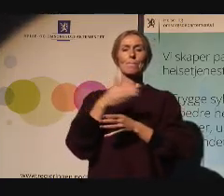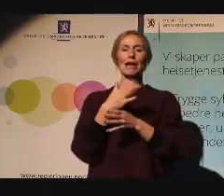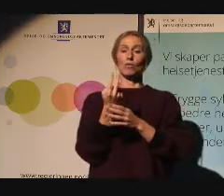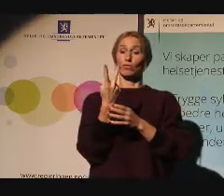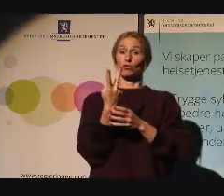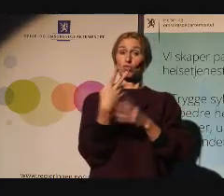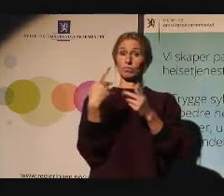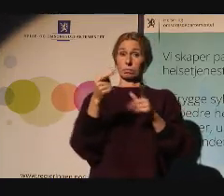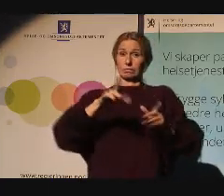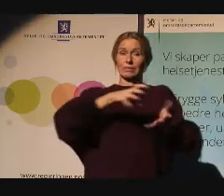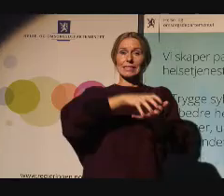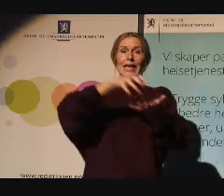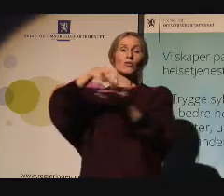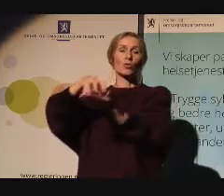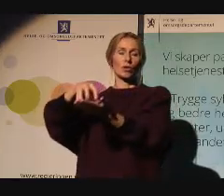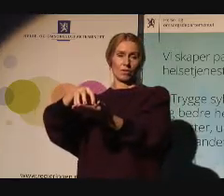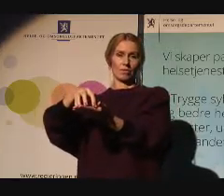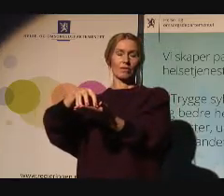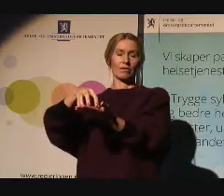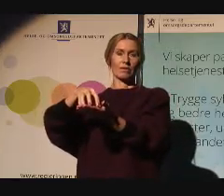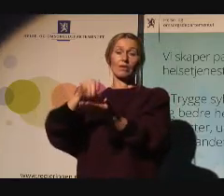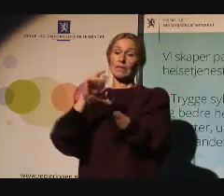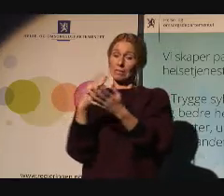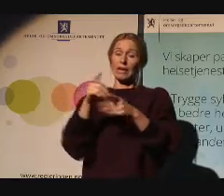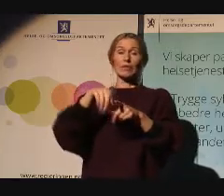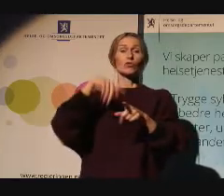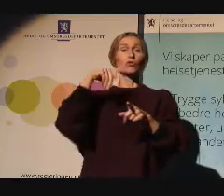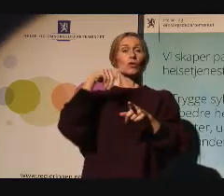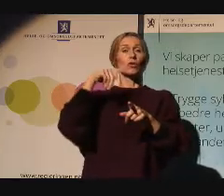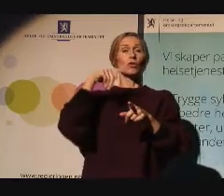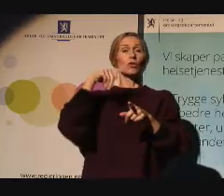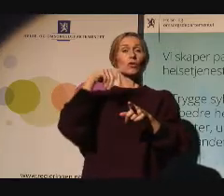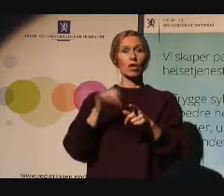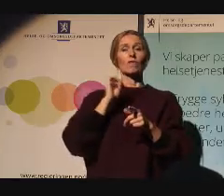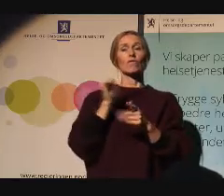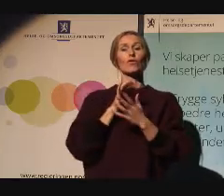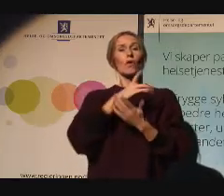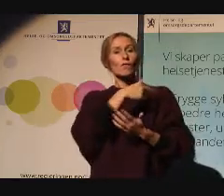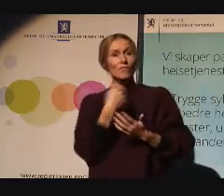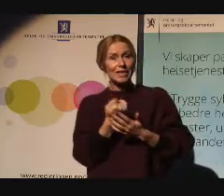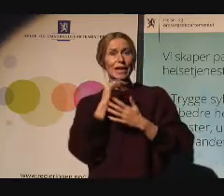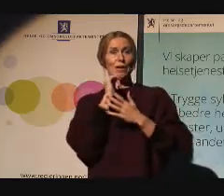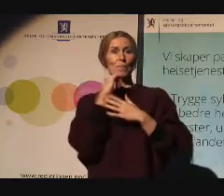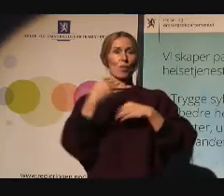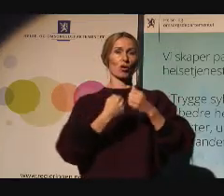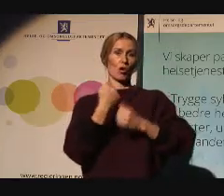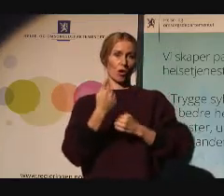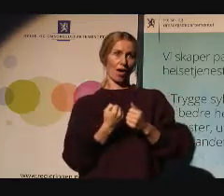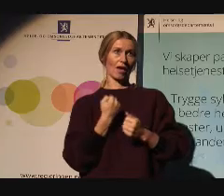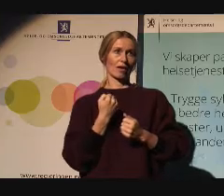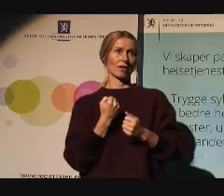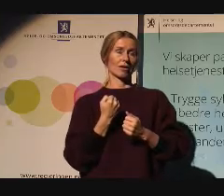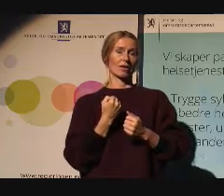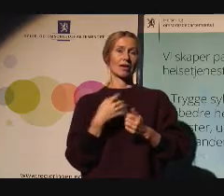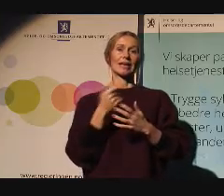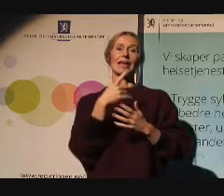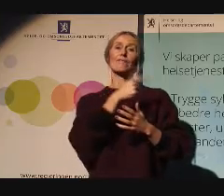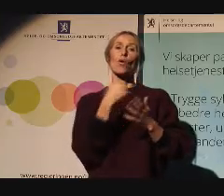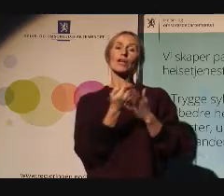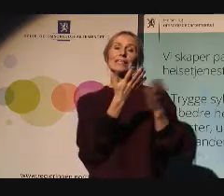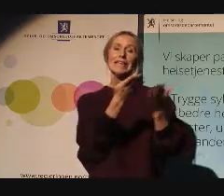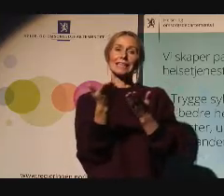sektorene, som et utgangspunkt for hva vi bør gjøre i våre